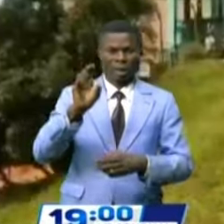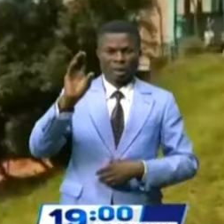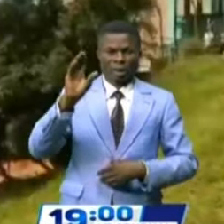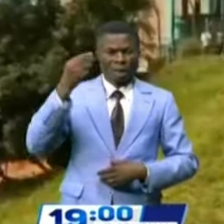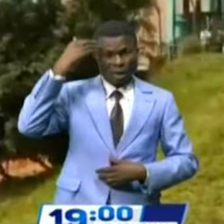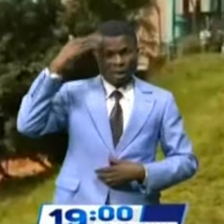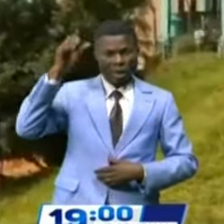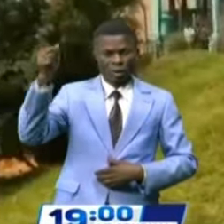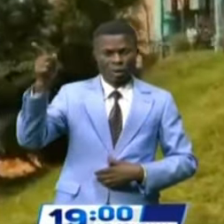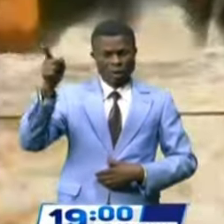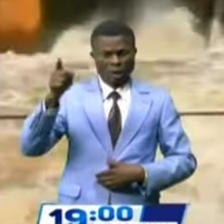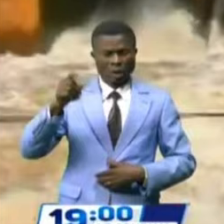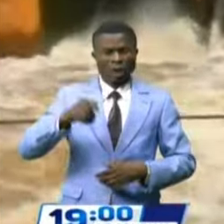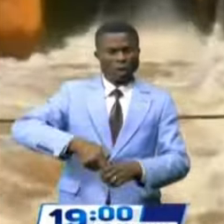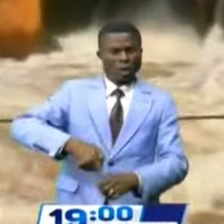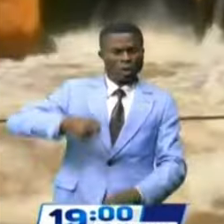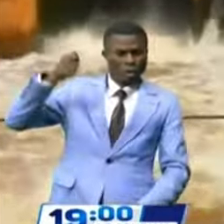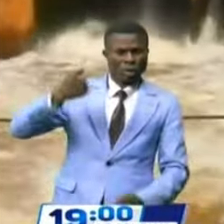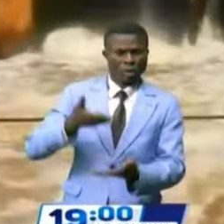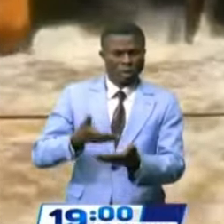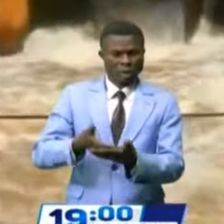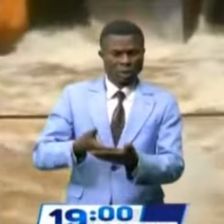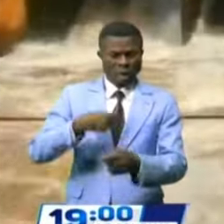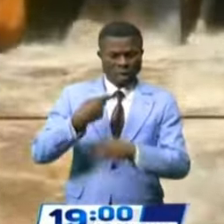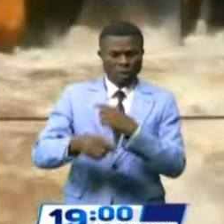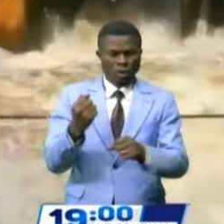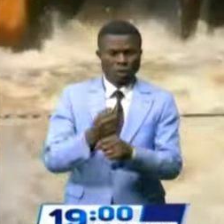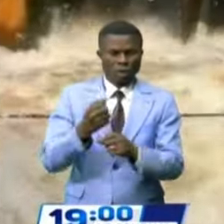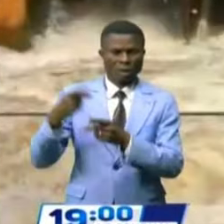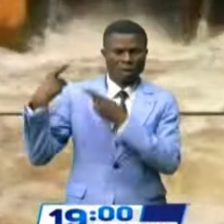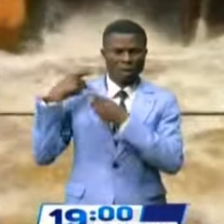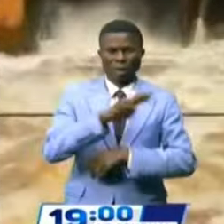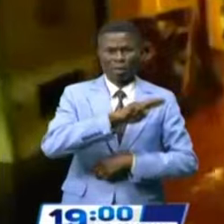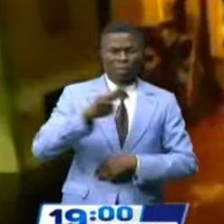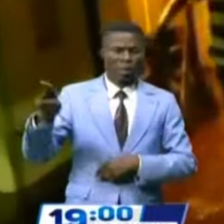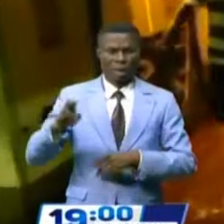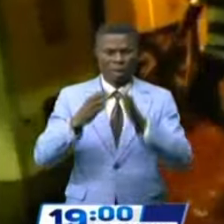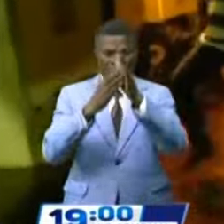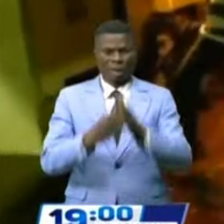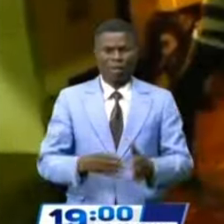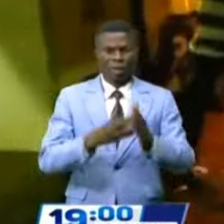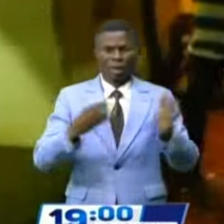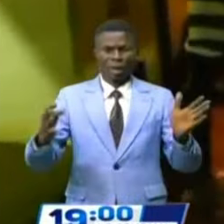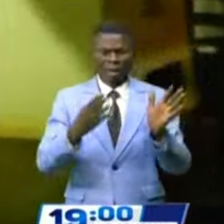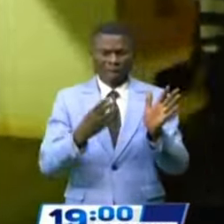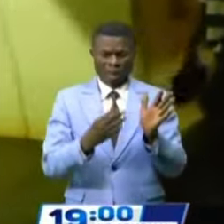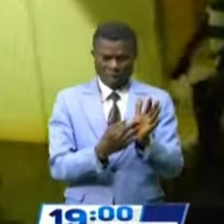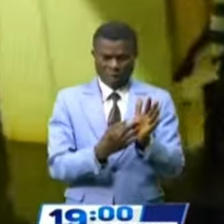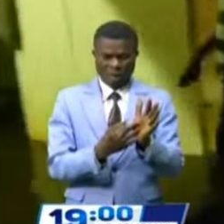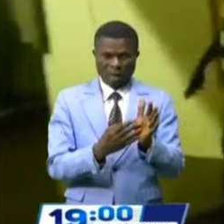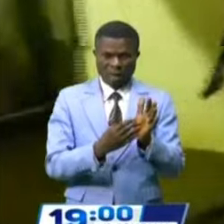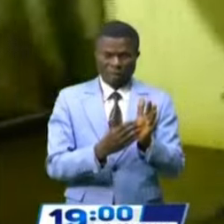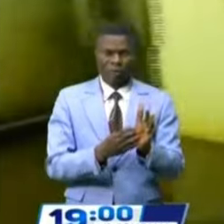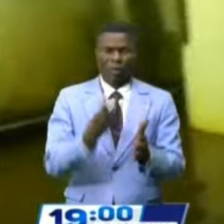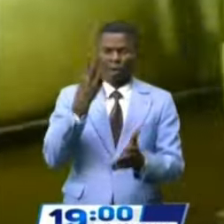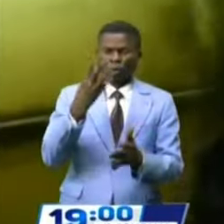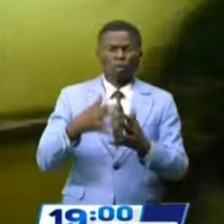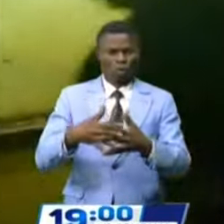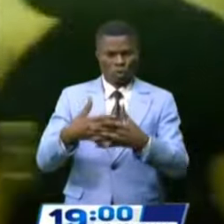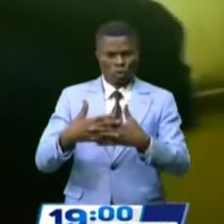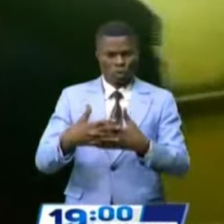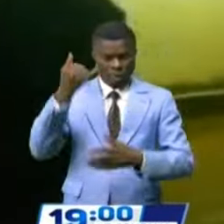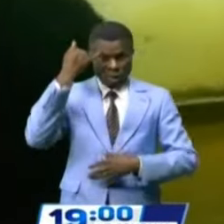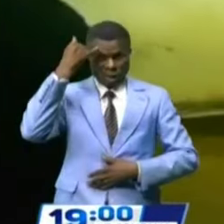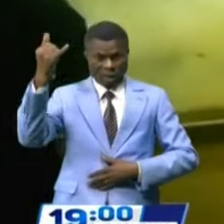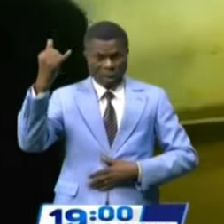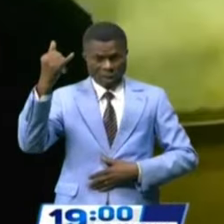Gbadolité, cette centrale a été mise en service depuis 1989 avec 3 machines au départ dans une